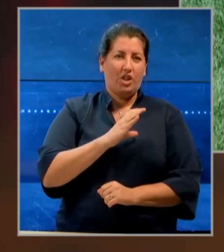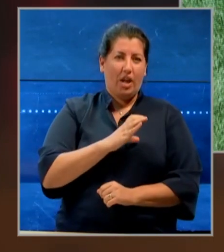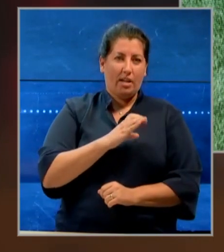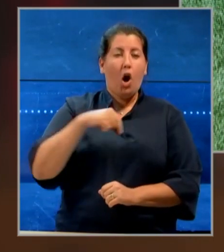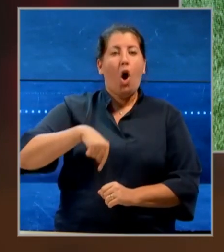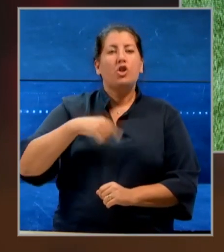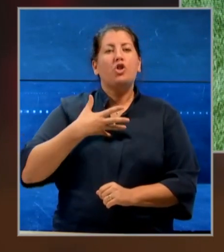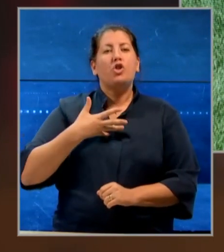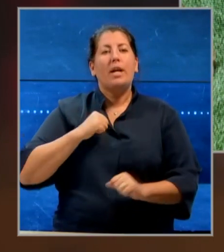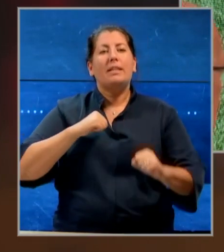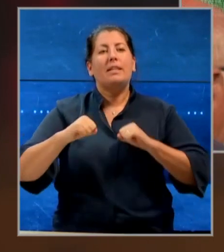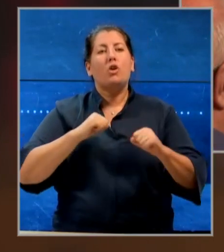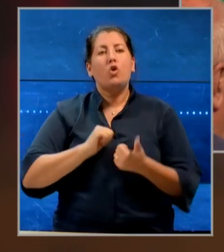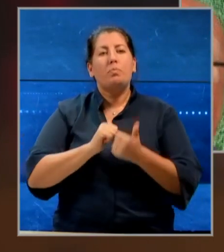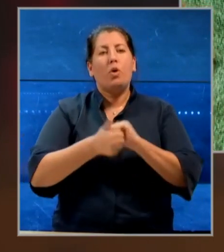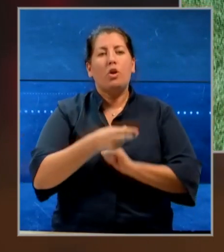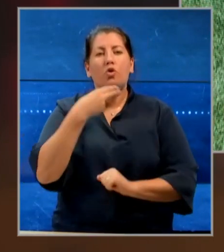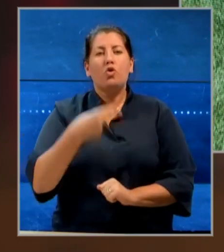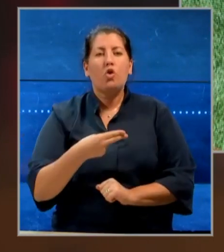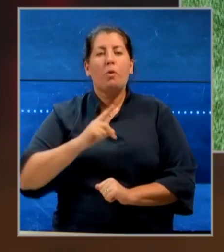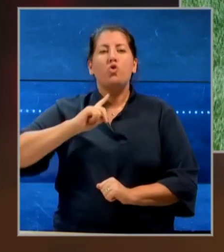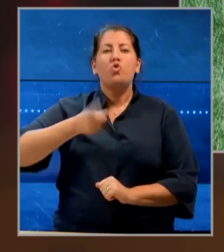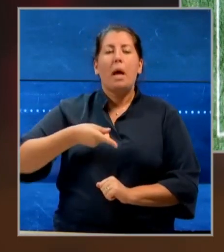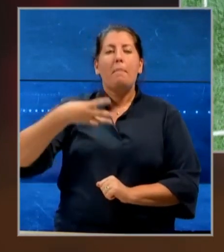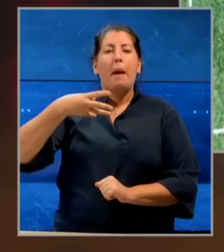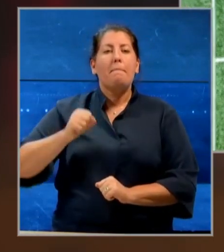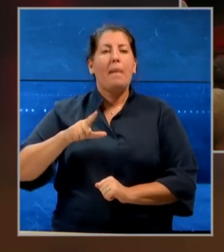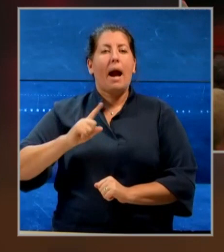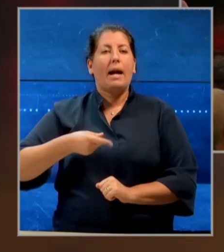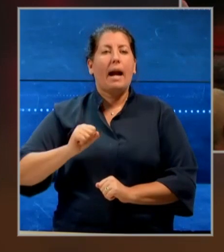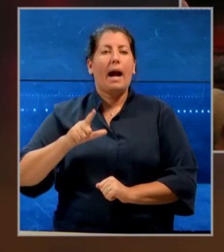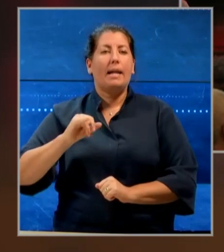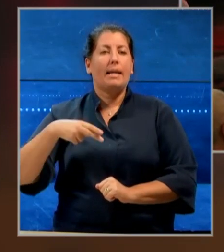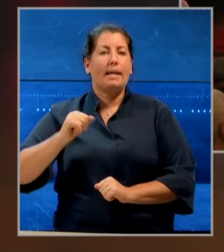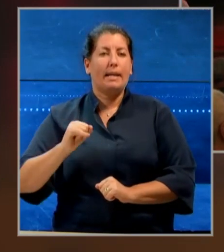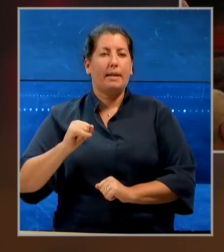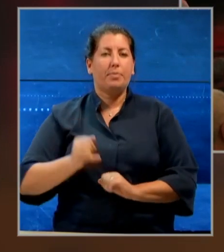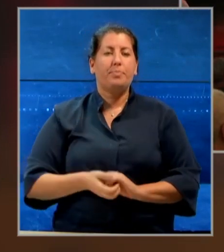direttore sportivo del club biancorosso, Giuseppe Magarini.